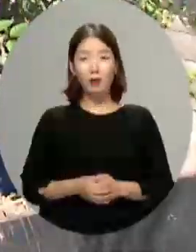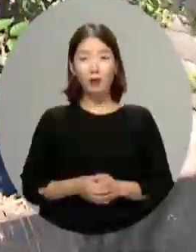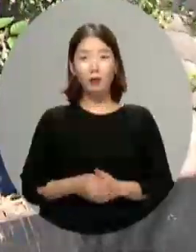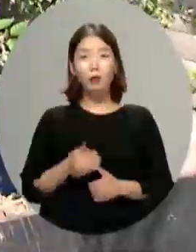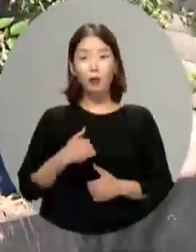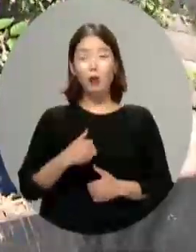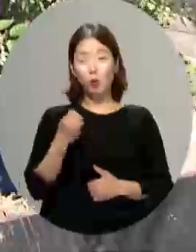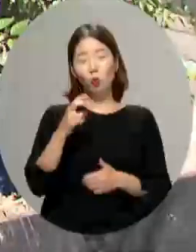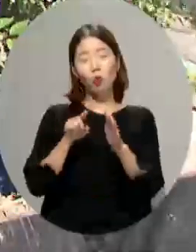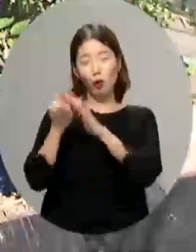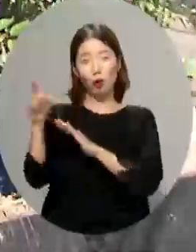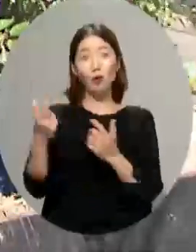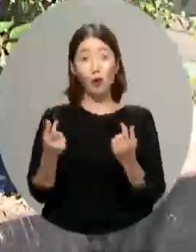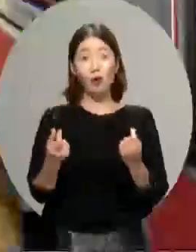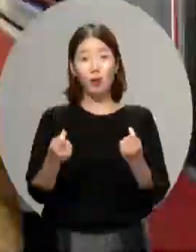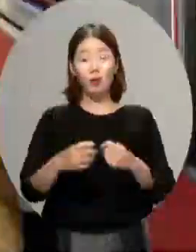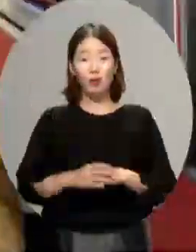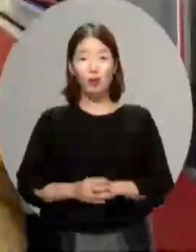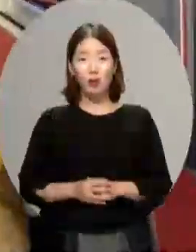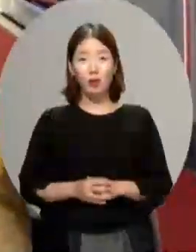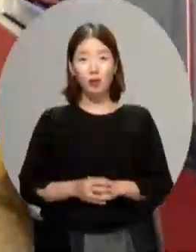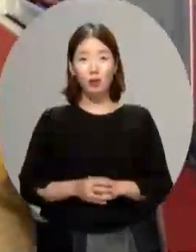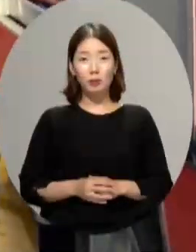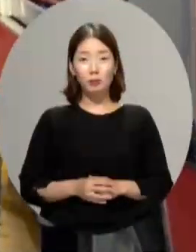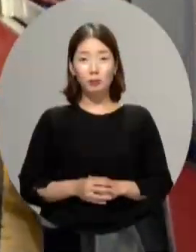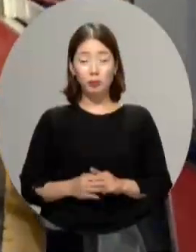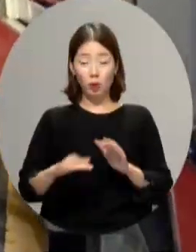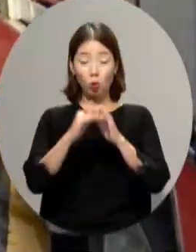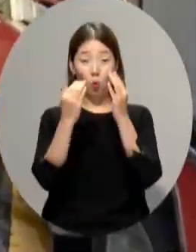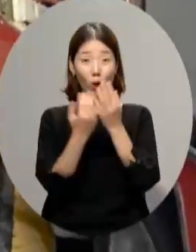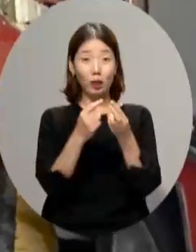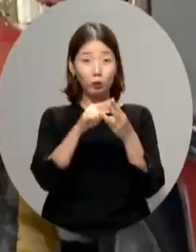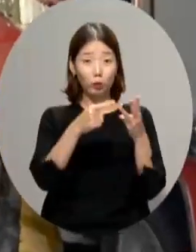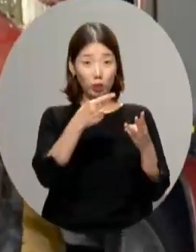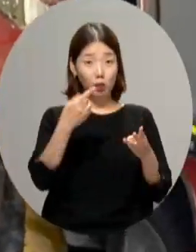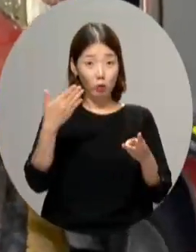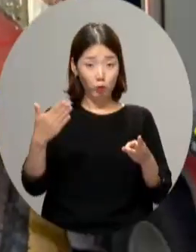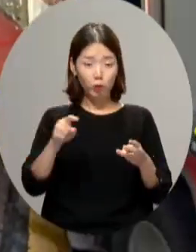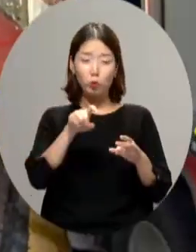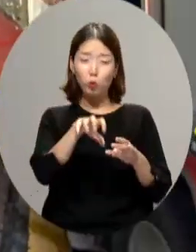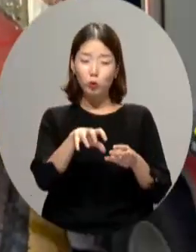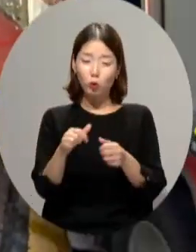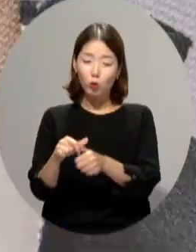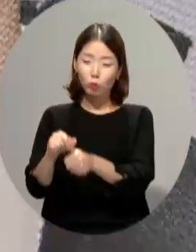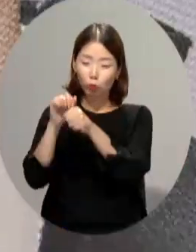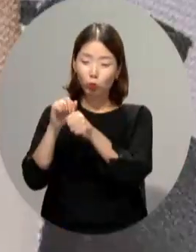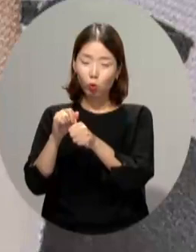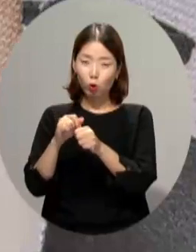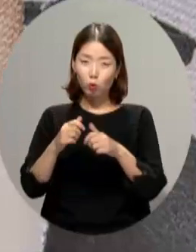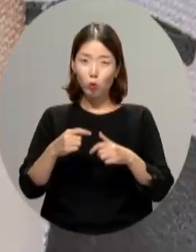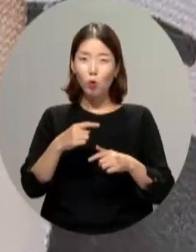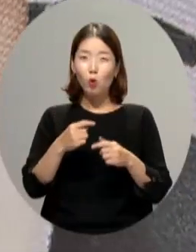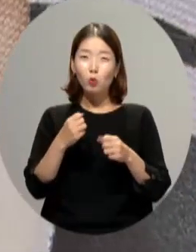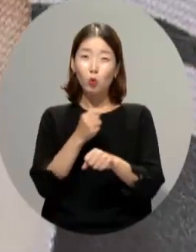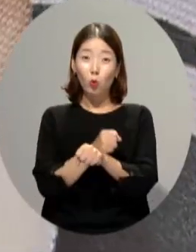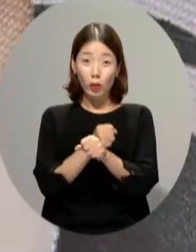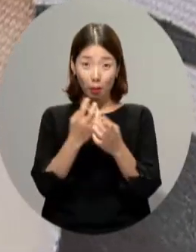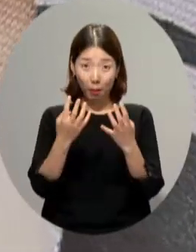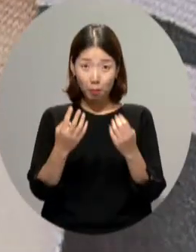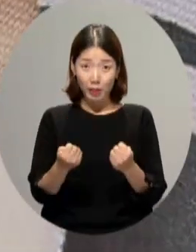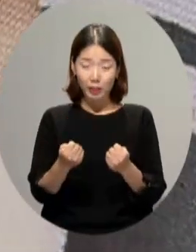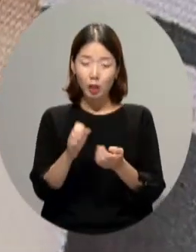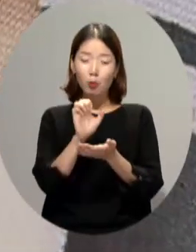있었습니다. 또 갈 것 같아요. 완주 소방서는 화재 현장에서 인명 구조에 헌신한 두 학생에게